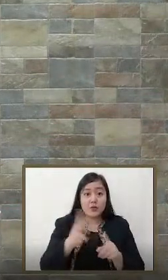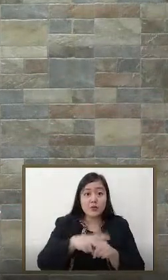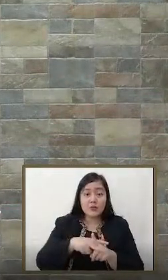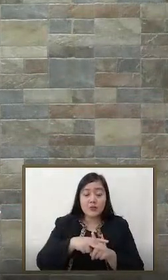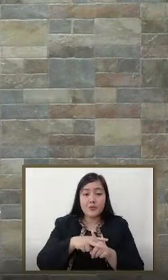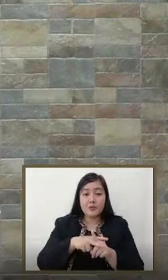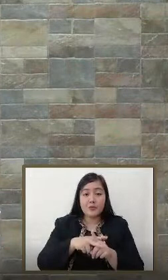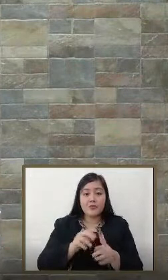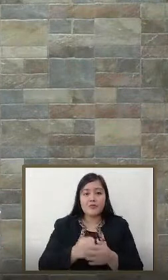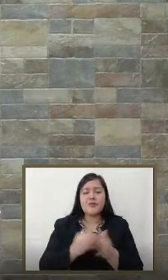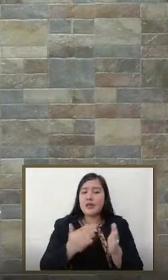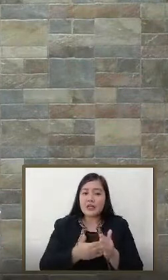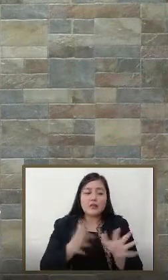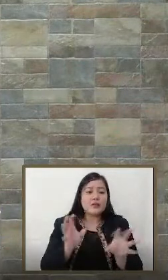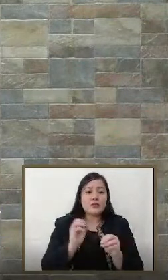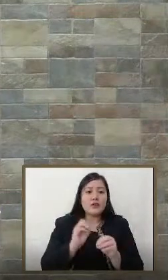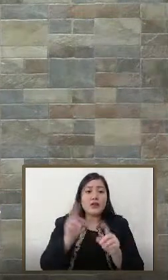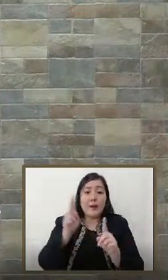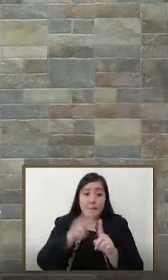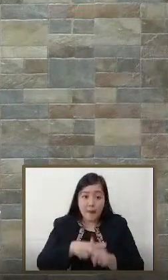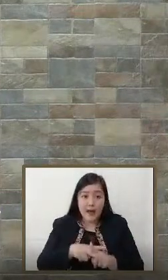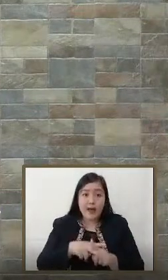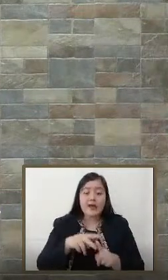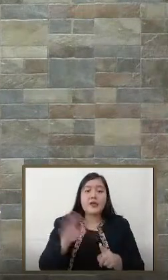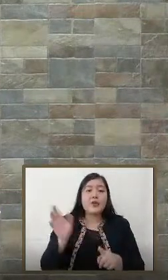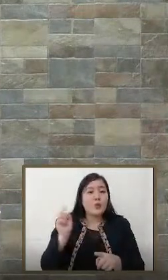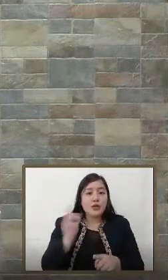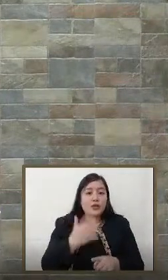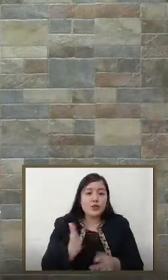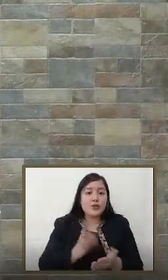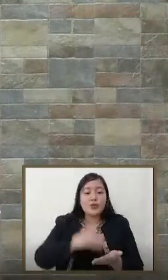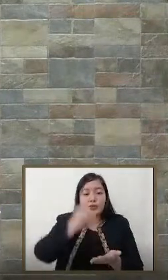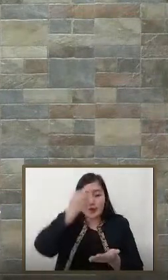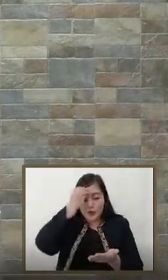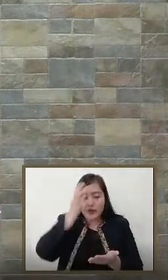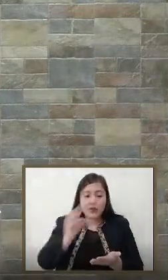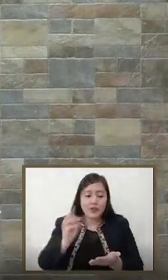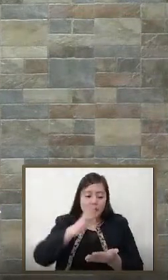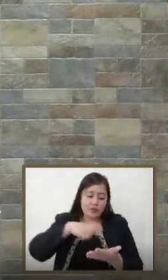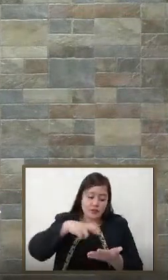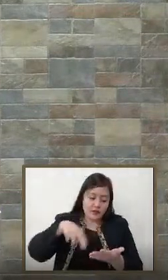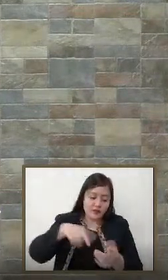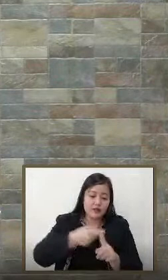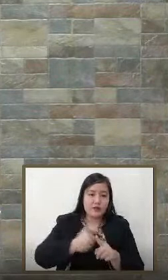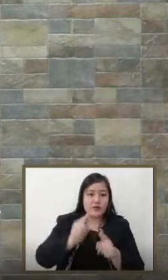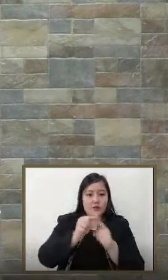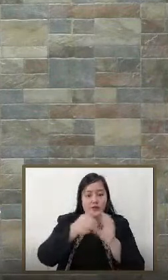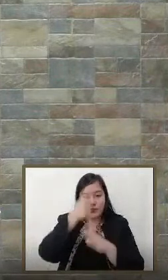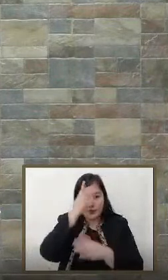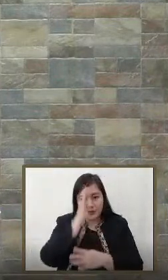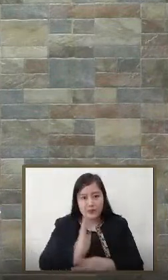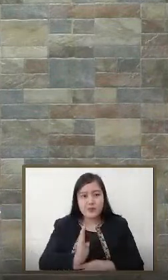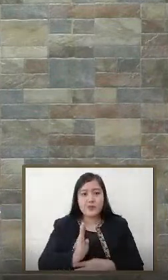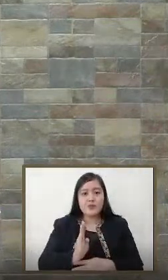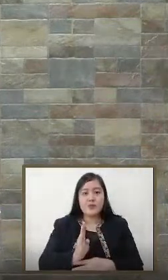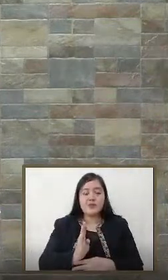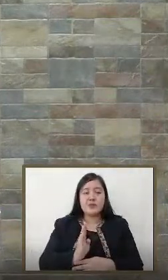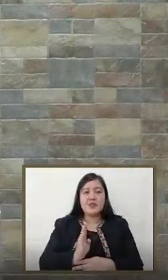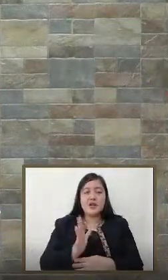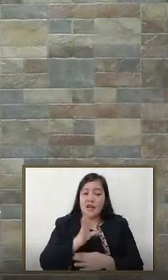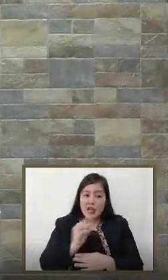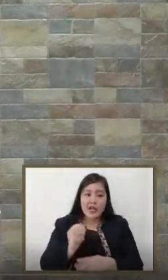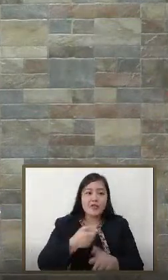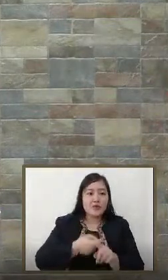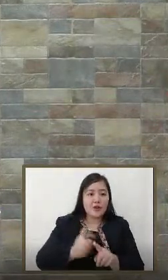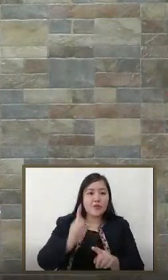without application, lahat yung narinig mo, lahat ng nabasa mo, lahat ng programa na ating narinig, kung hindi natin